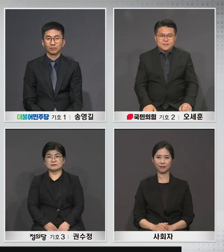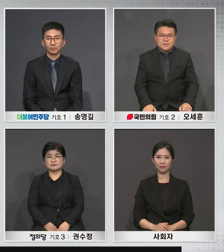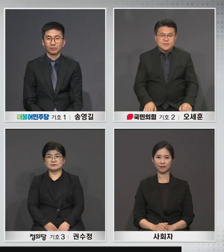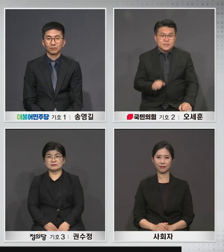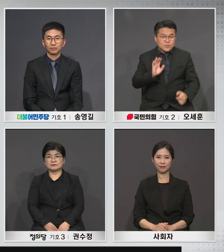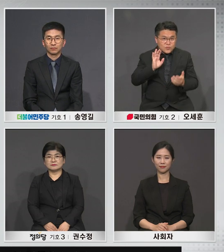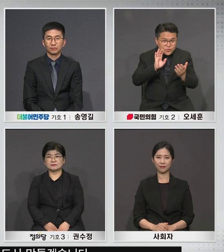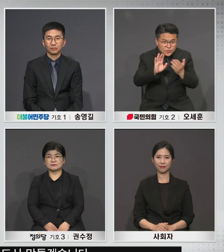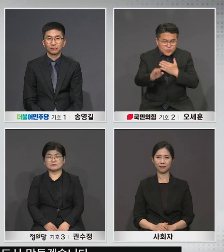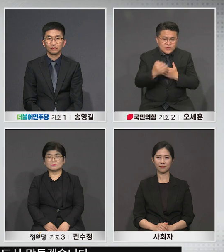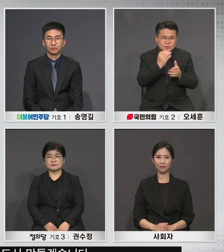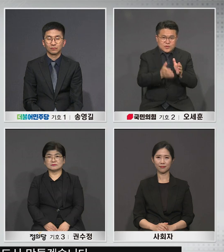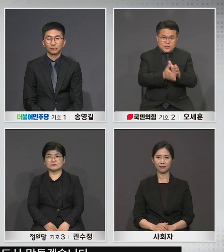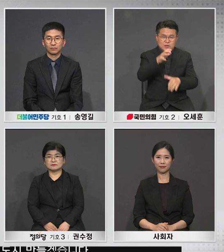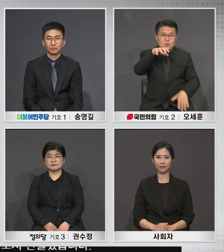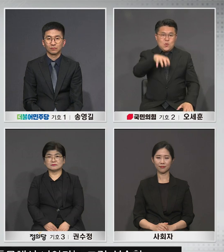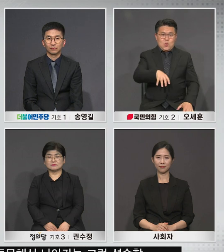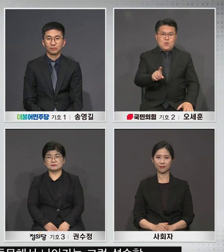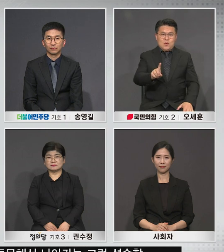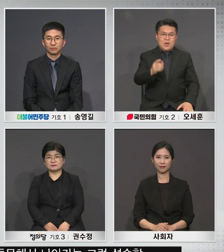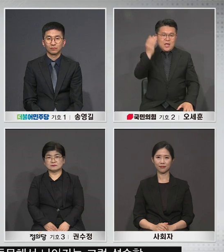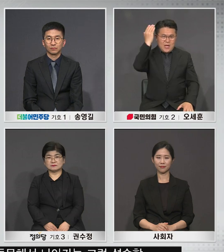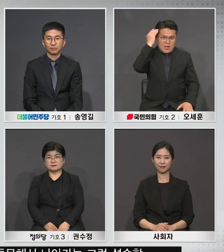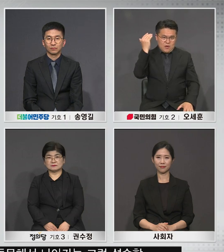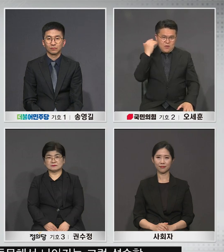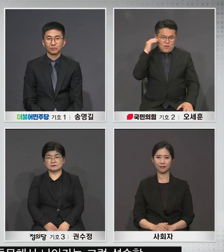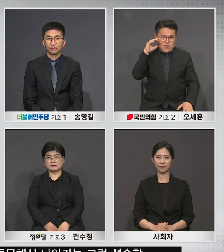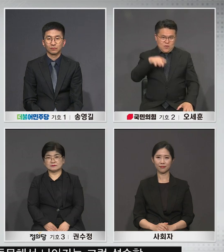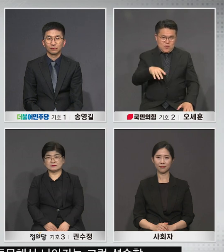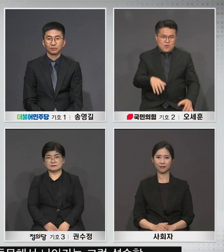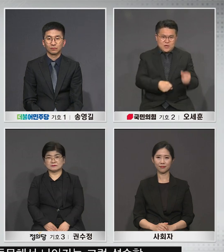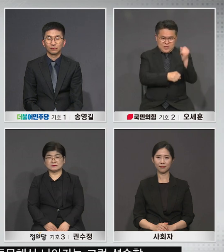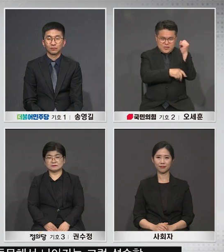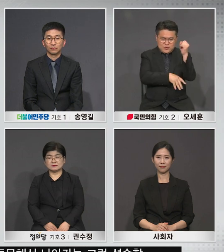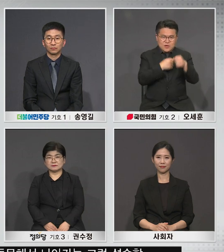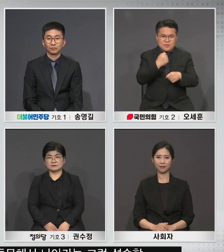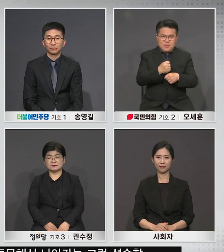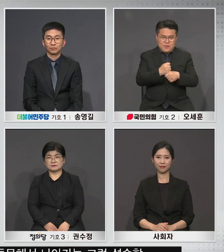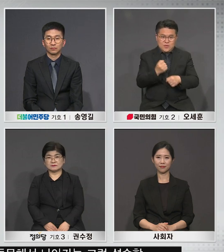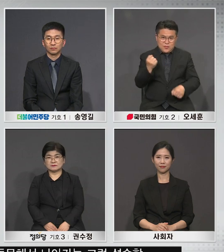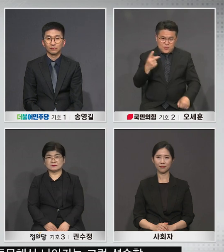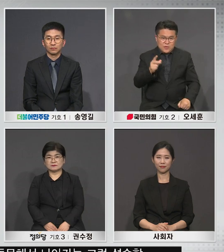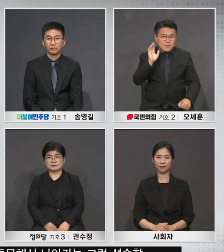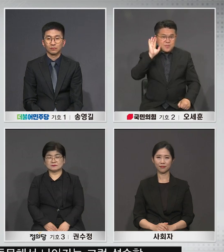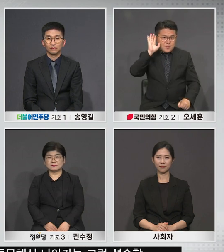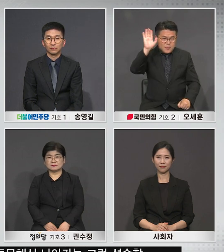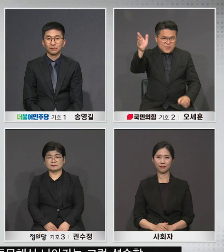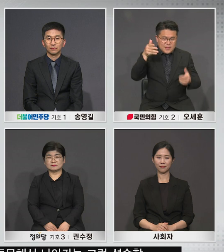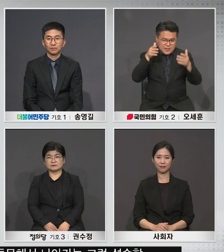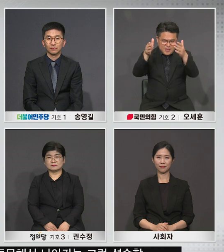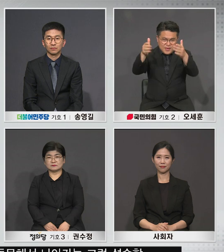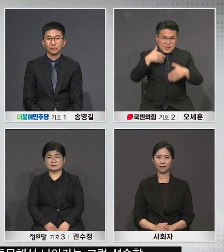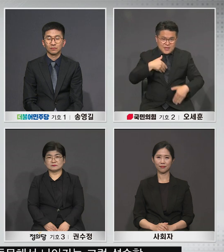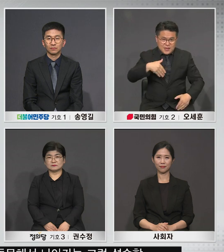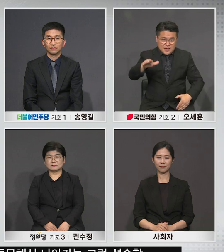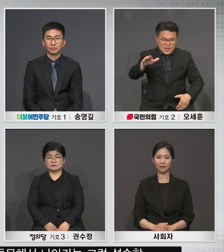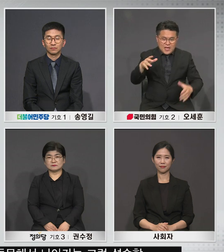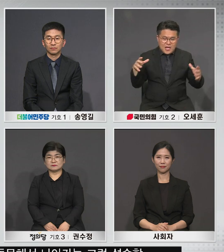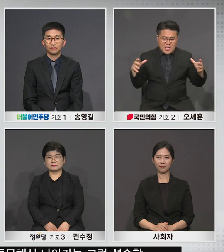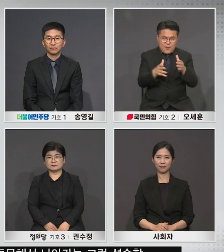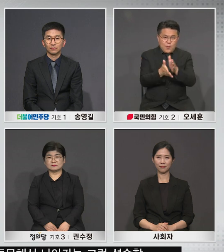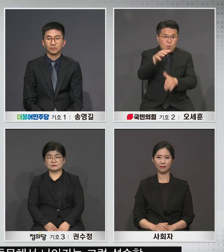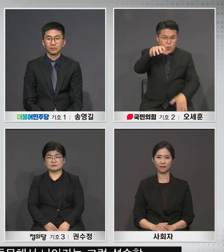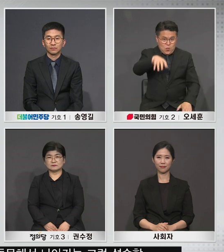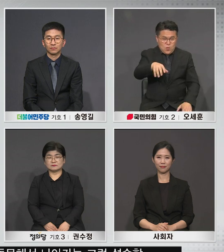해서 서울시를 대한민국의 표준을 만들어가면서 미래를 향해서 갈 수 있는 어떤 통합의 도시